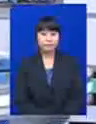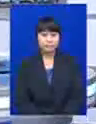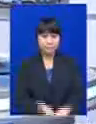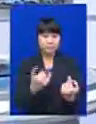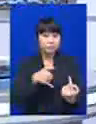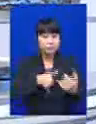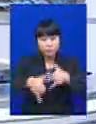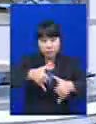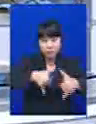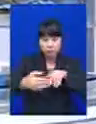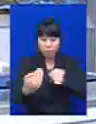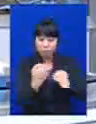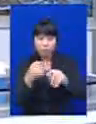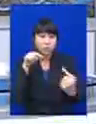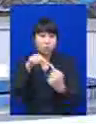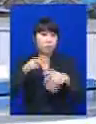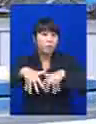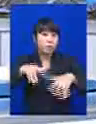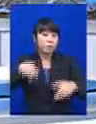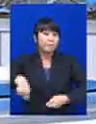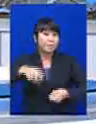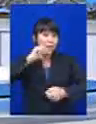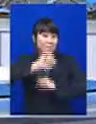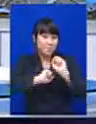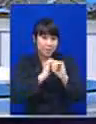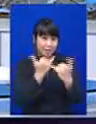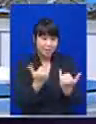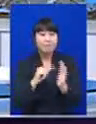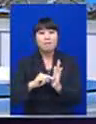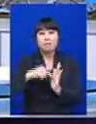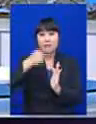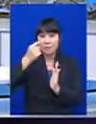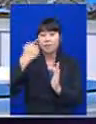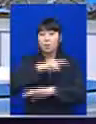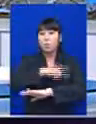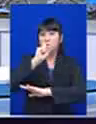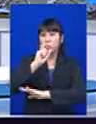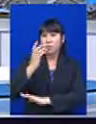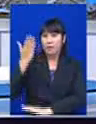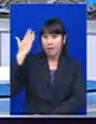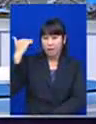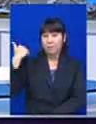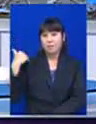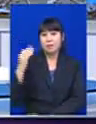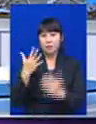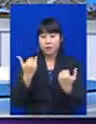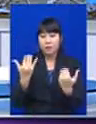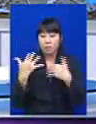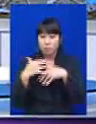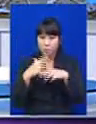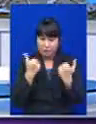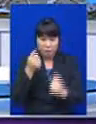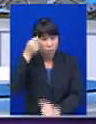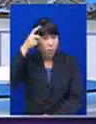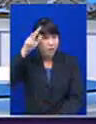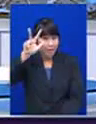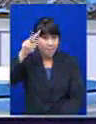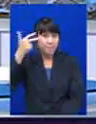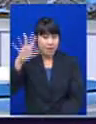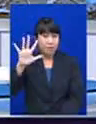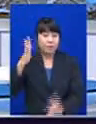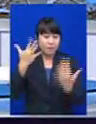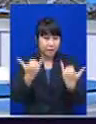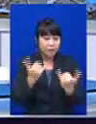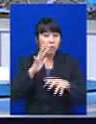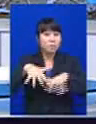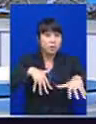การเดินทางของพี่น้องประชาชนในช่วงเทศกาลสงกรานต์ปีนี้นี่ก็เริ่มทยอยตั้งแต่วันศุกร์ที่ผ่านมาแล้วนะครับก็รวมไปเสร็จตอนนี้ก็ 3วัน 4วันแล้วเนี่ยนะครับประชาชน